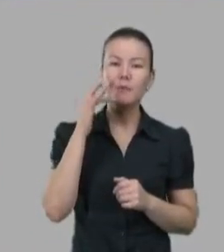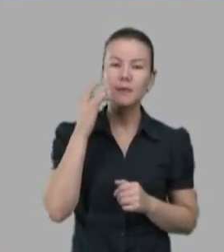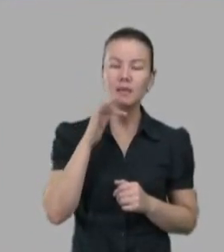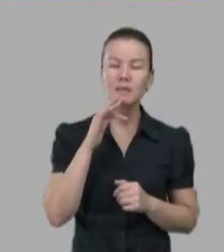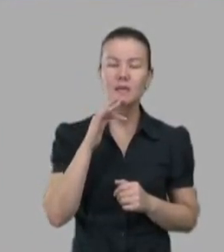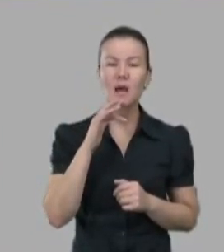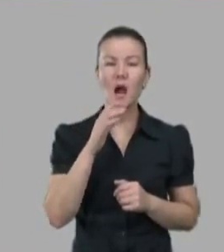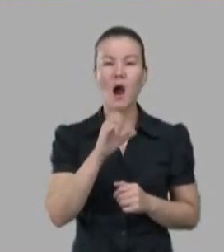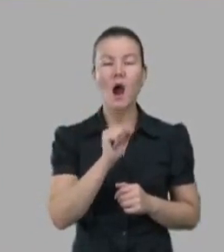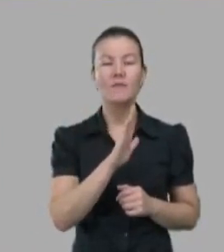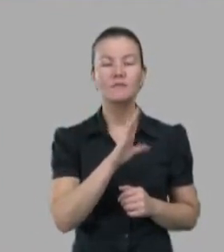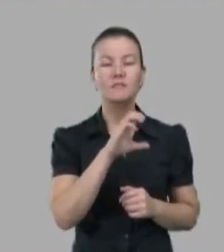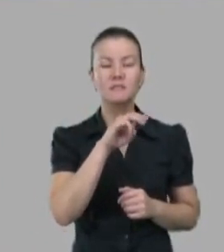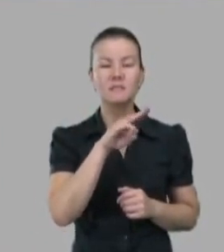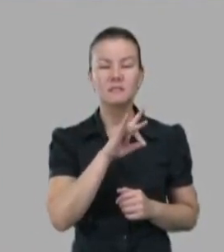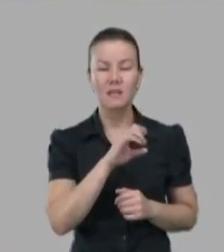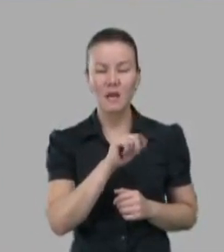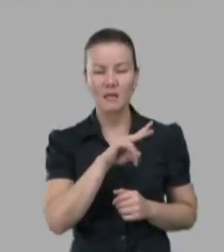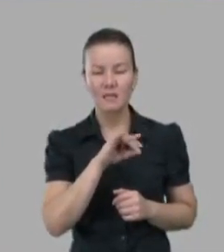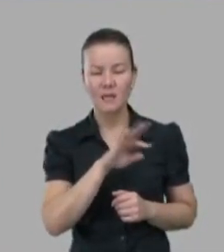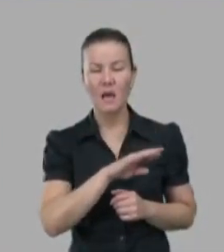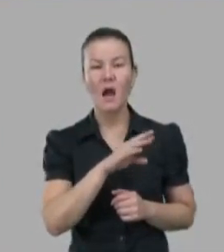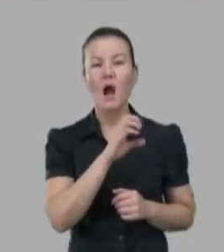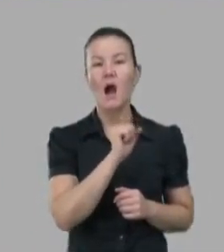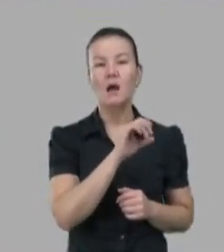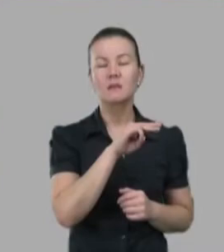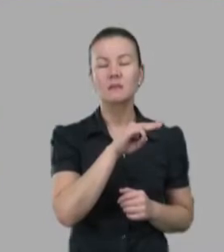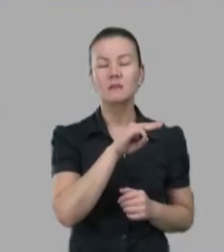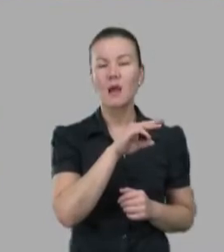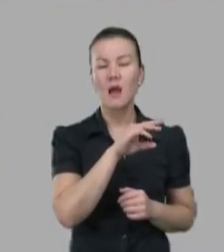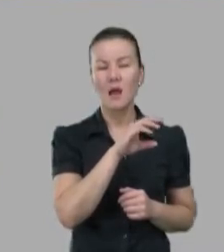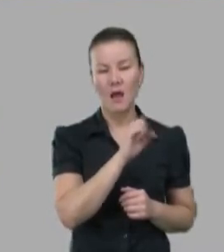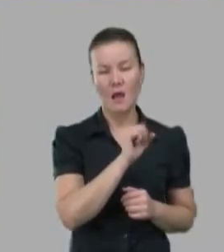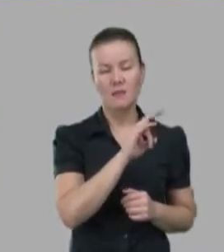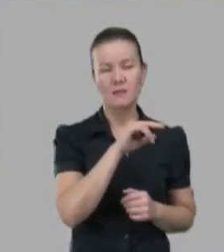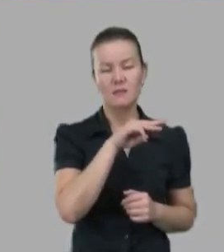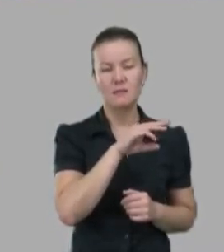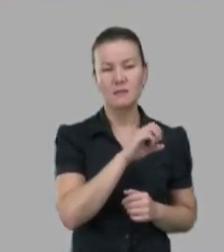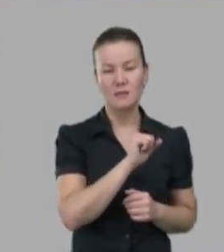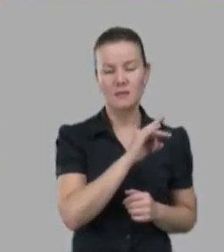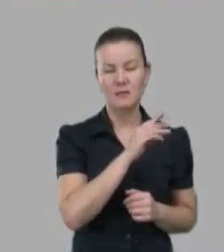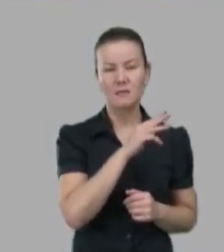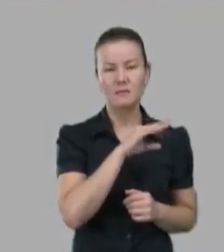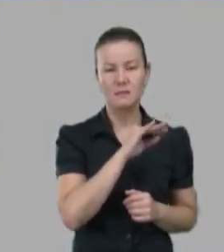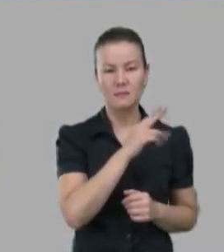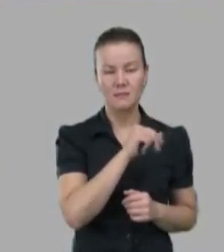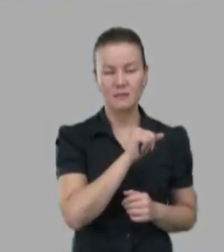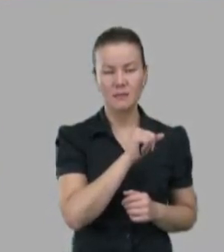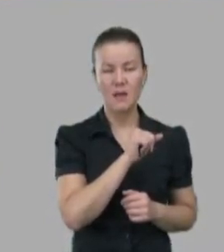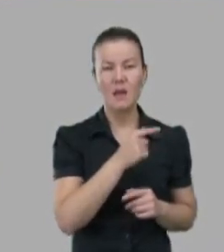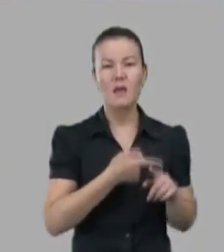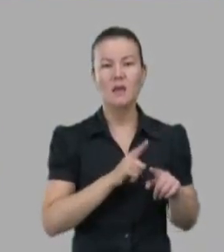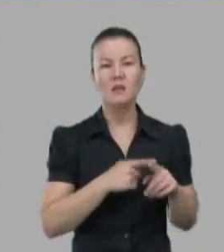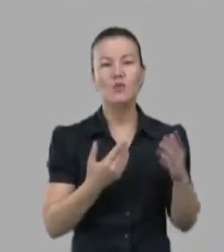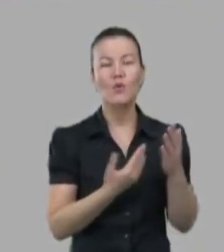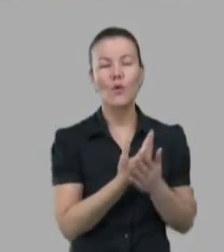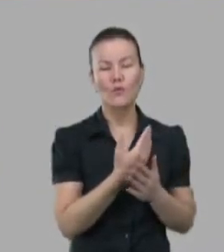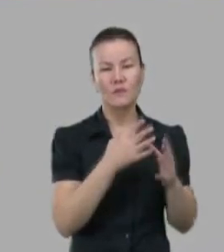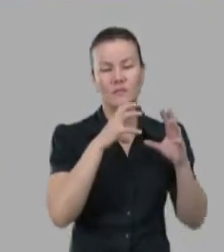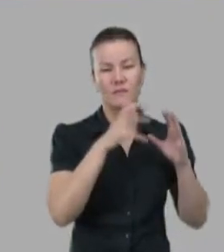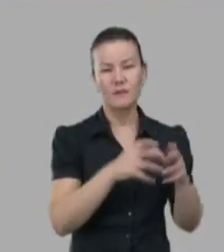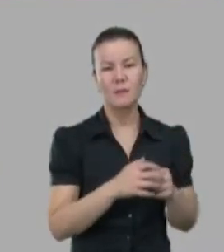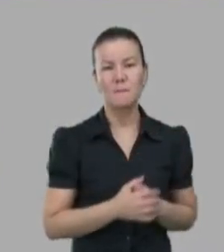Америка, Австралия и Антарктида – это Новый Свет.